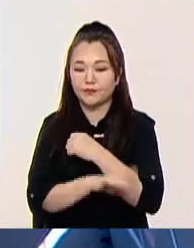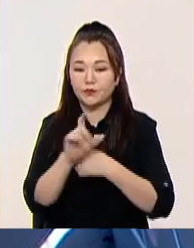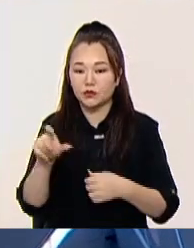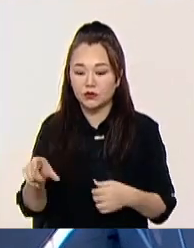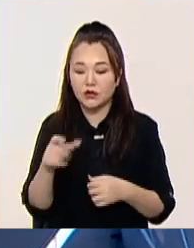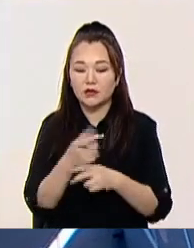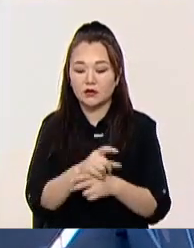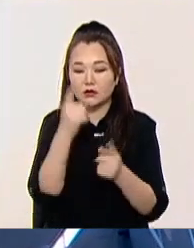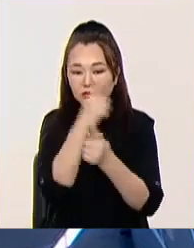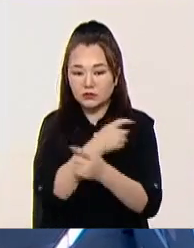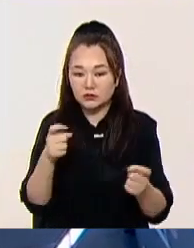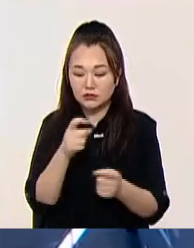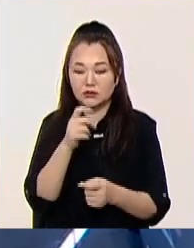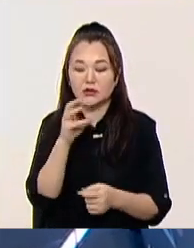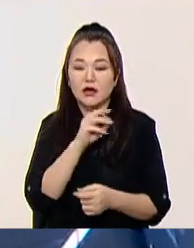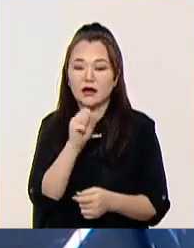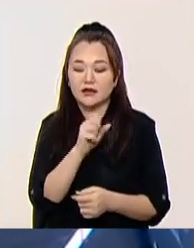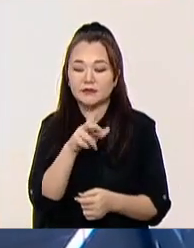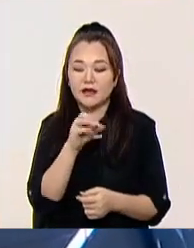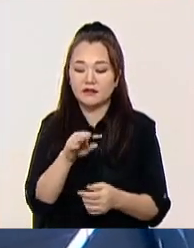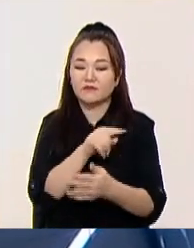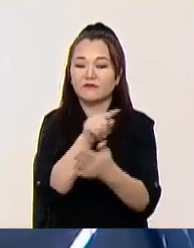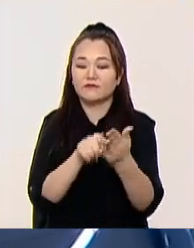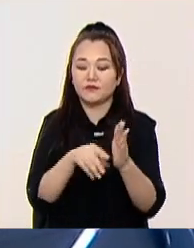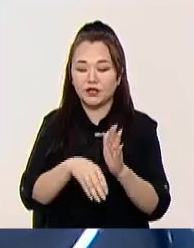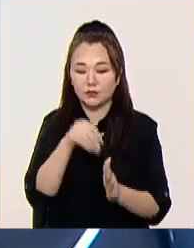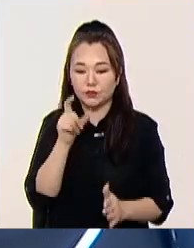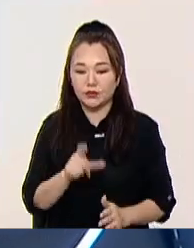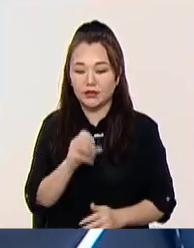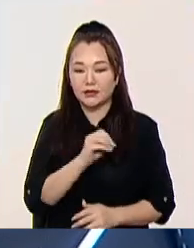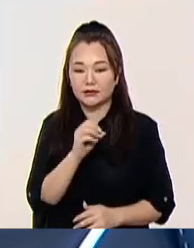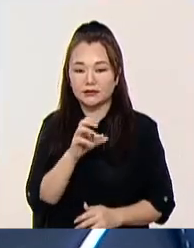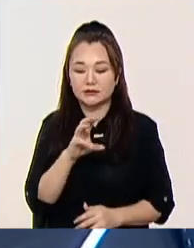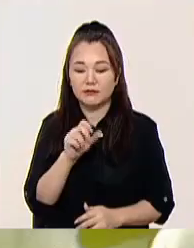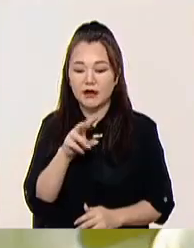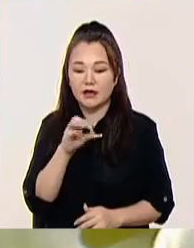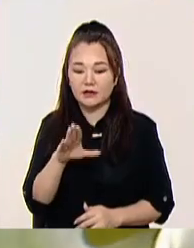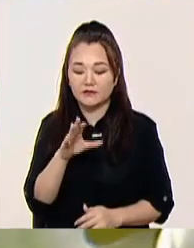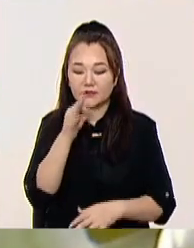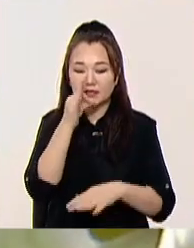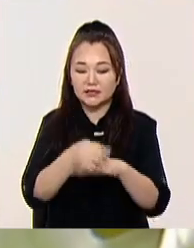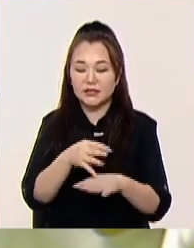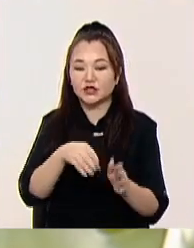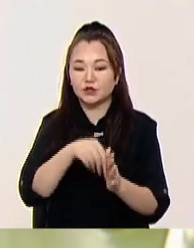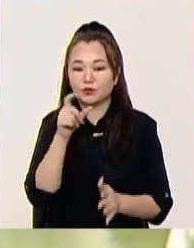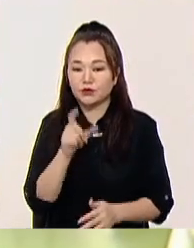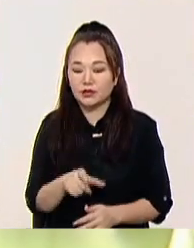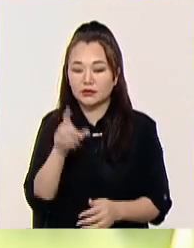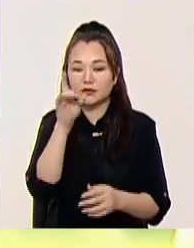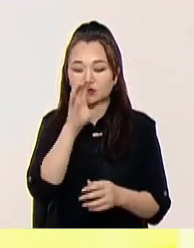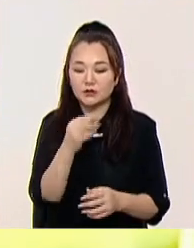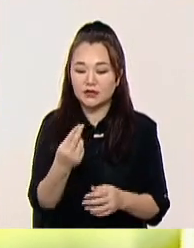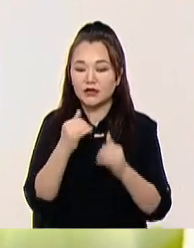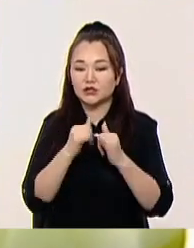Мұндай ақпаратты бүгін үкімет басшысы Әлихан Смайыловқа сауал жолдаған депутат Ерлан Смайылов айтты. Депутат еліміздің әлеуметтік